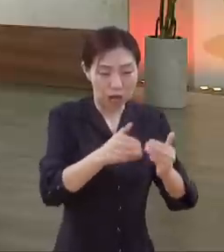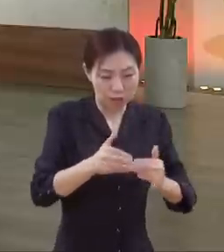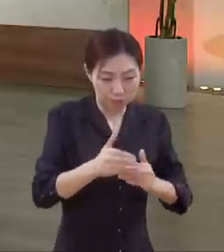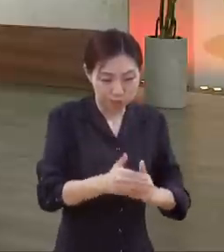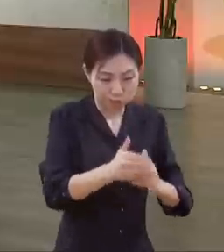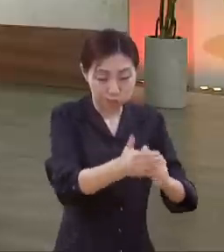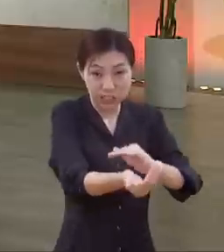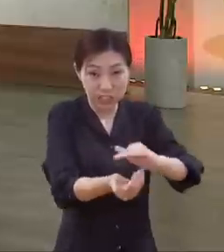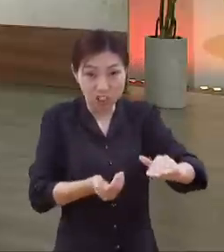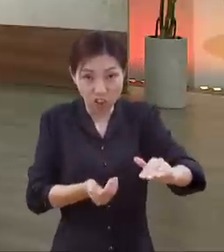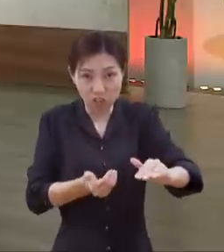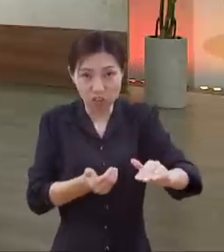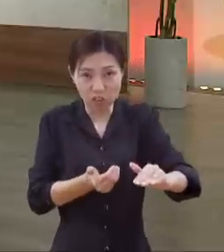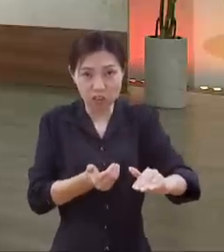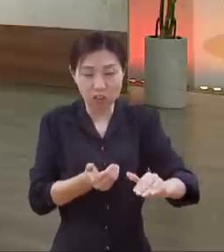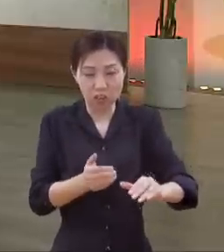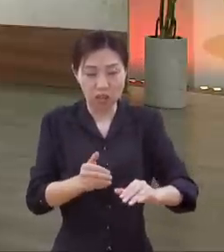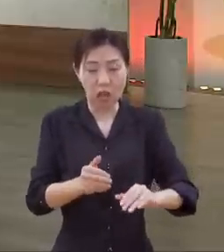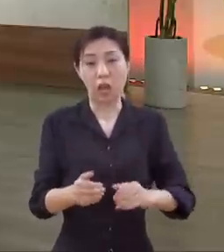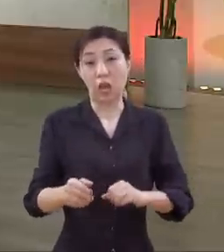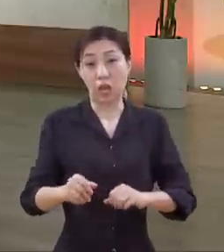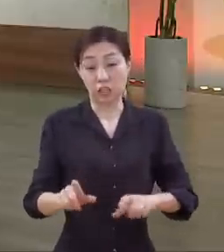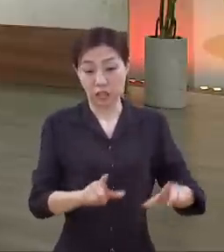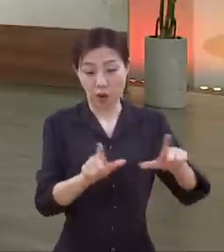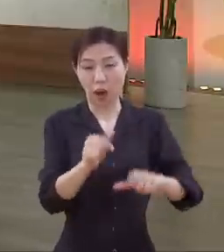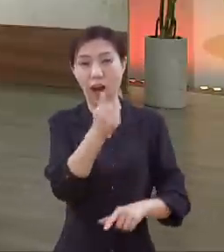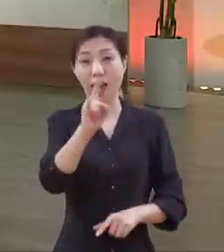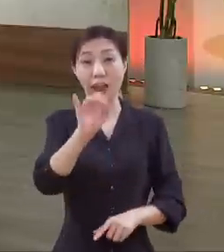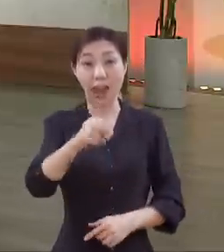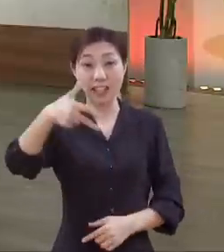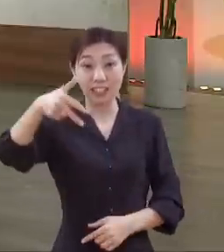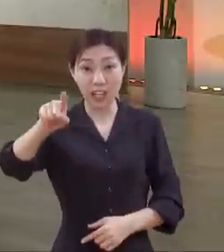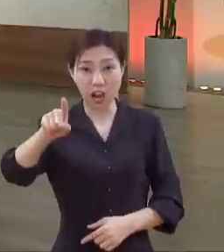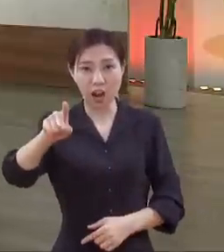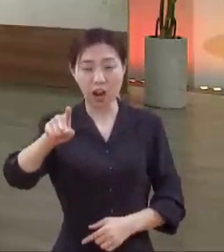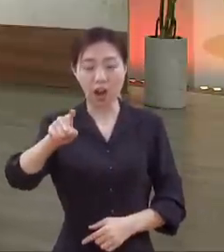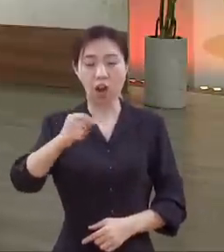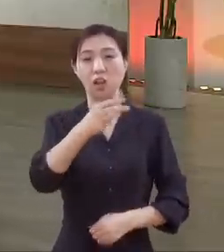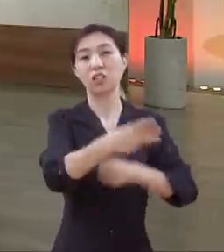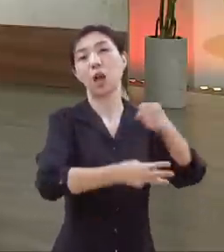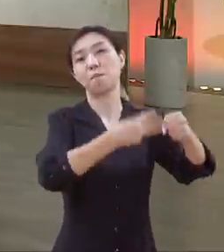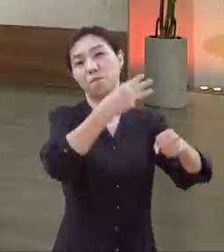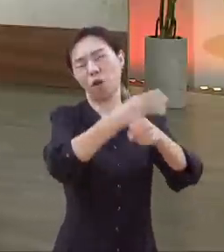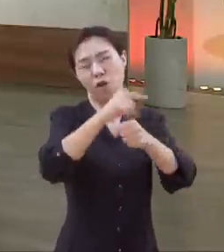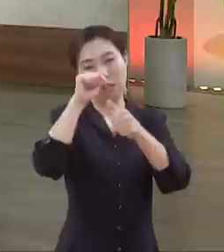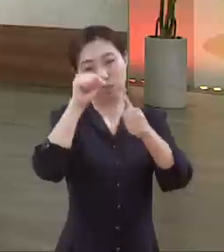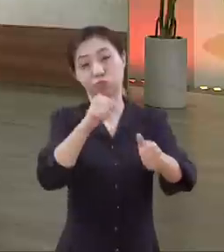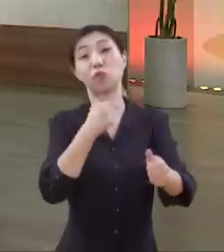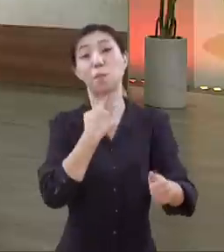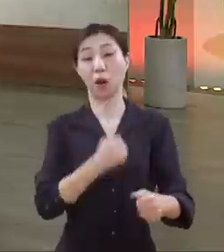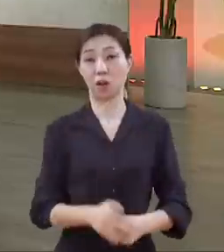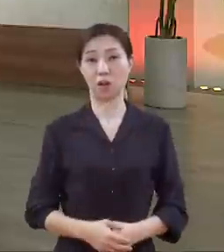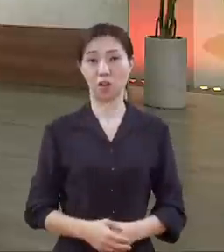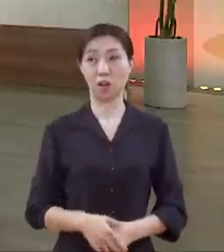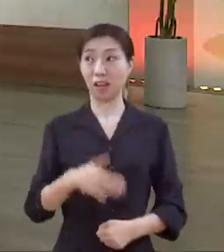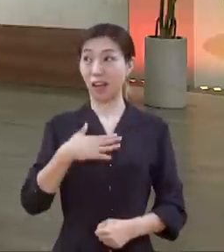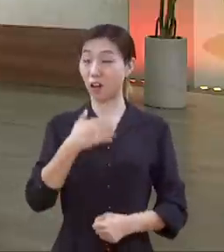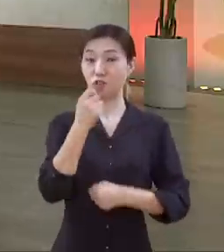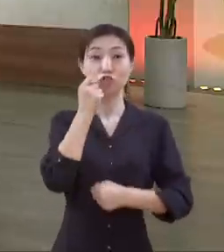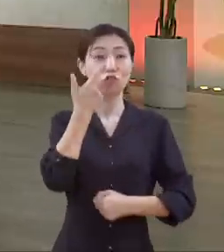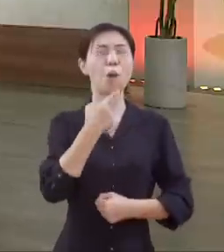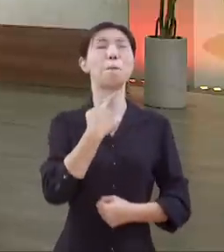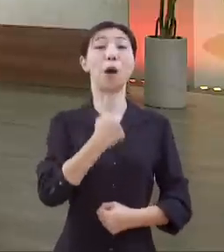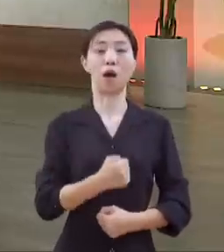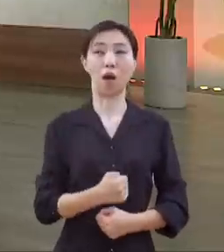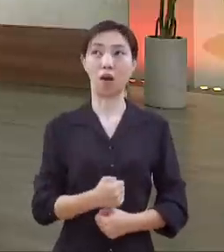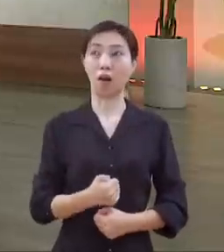저도 한 6개월 정도 했는데 6개월에 행자 생활에 또 힘들어서 죽을 거 같았는데 3년의 행정 생활하면